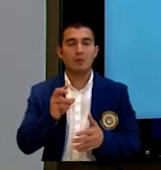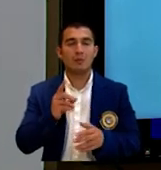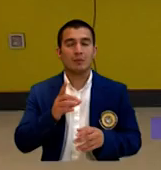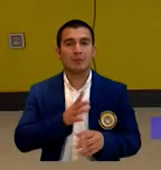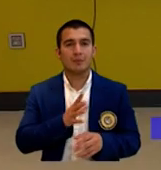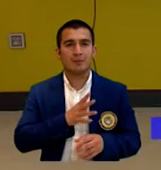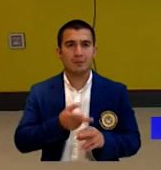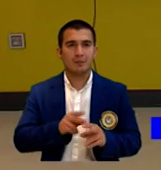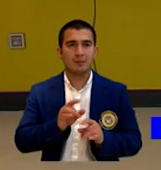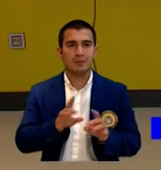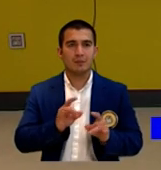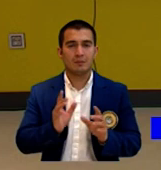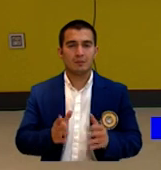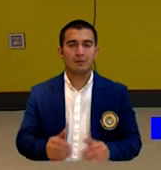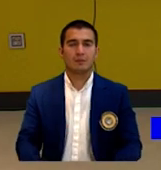mavzular bilan tanishamiz.